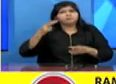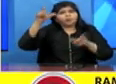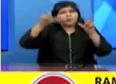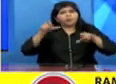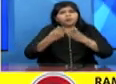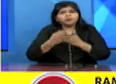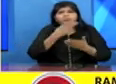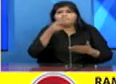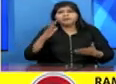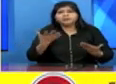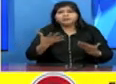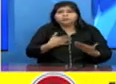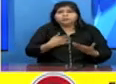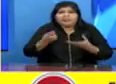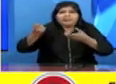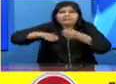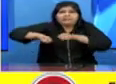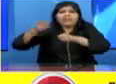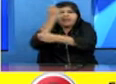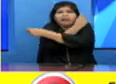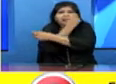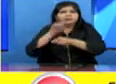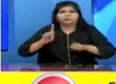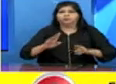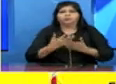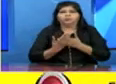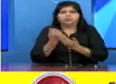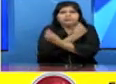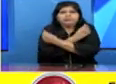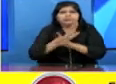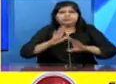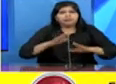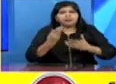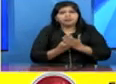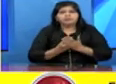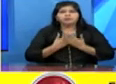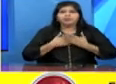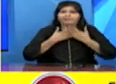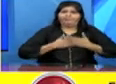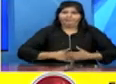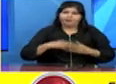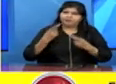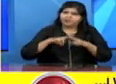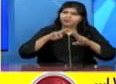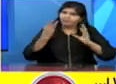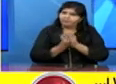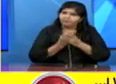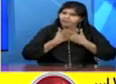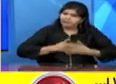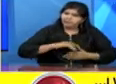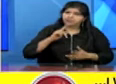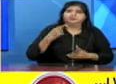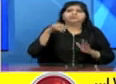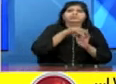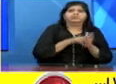जो सोच रहे हैं, वो ऐसा नहीं है। सबको पता होनी चाहिए कि गवर्नमेंट क्वारंटीन उनके लिए है, उनके परिवार के लिए ही है। तो उसके बारे में